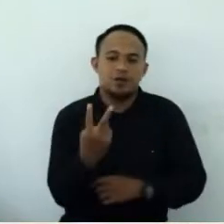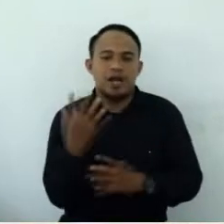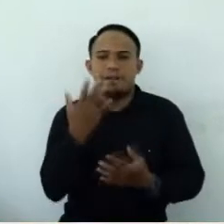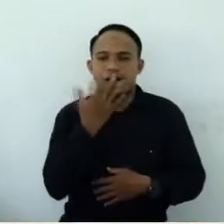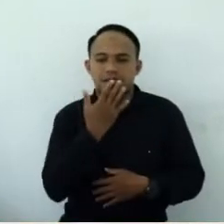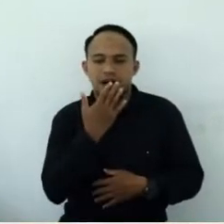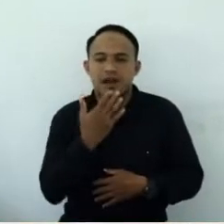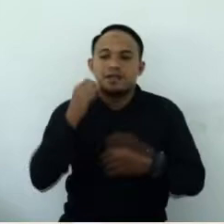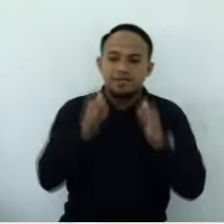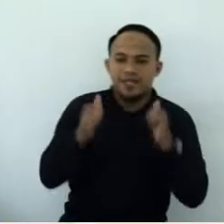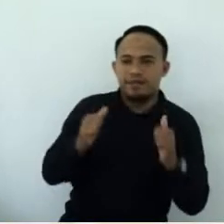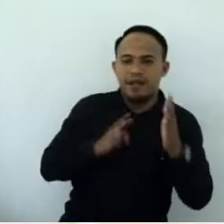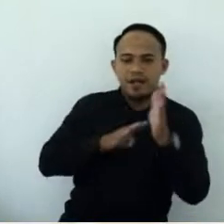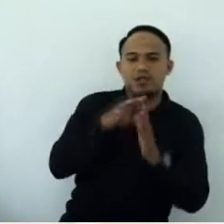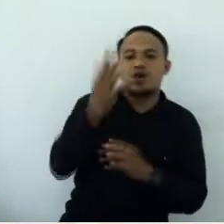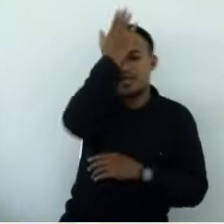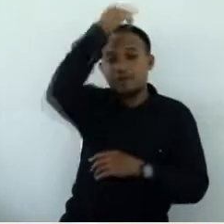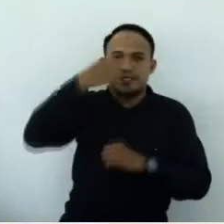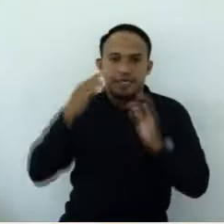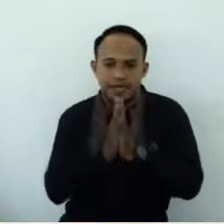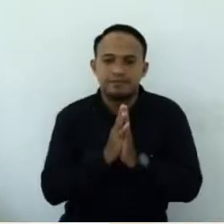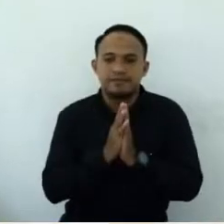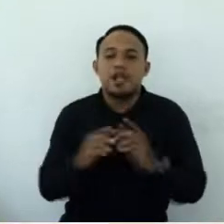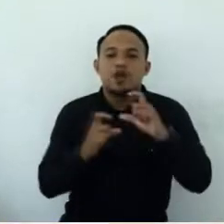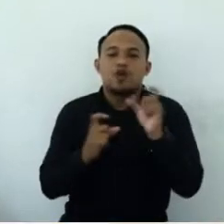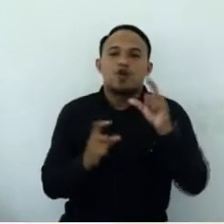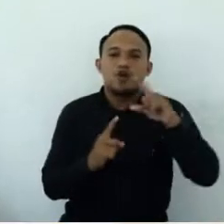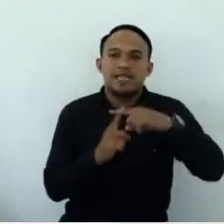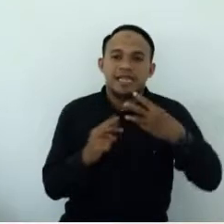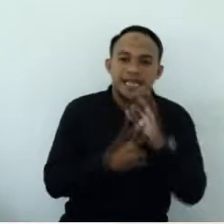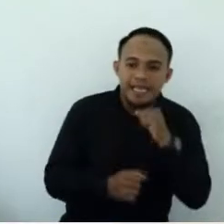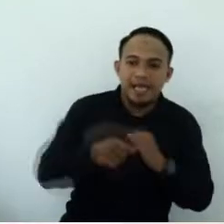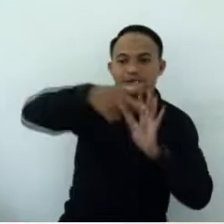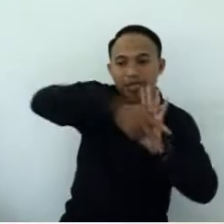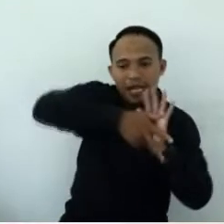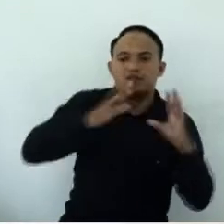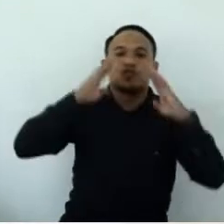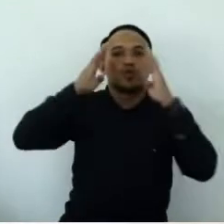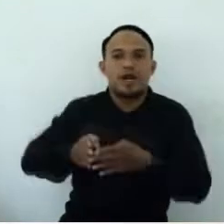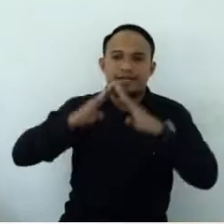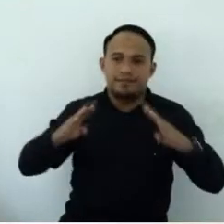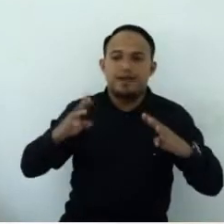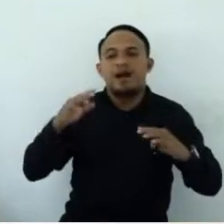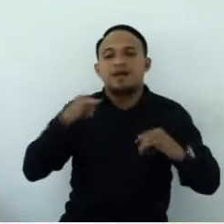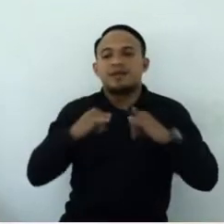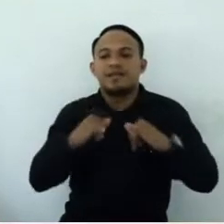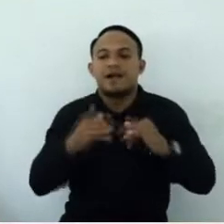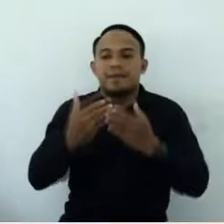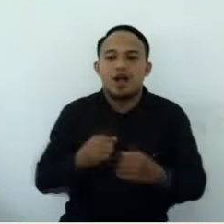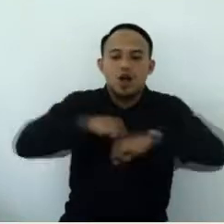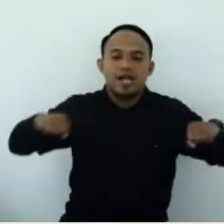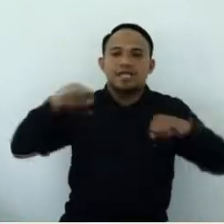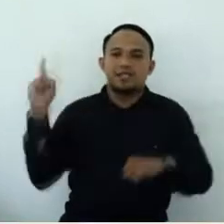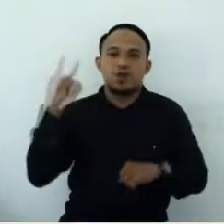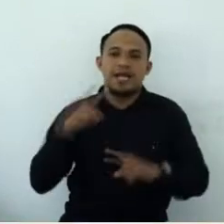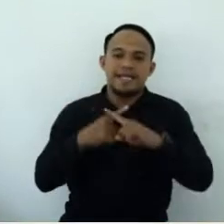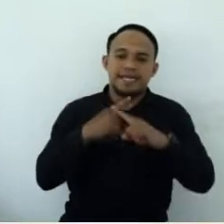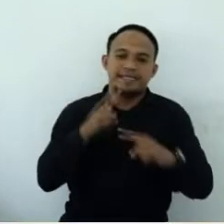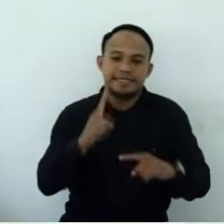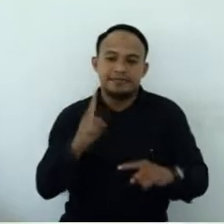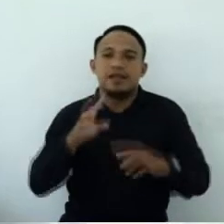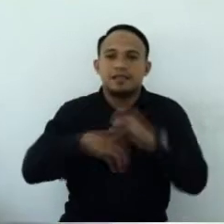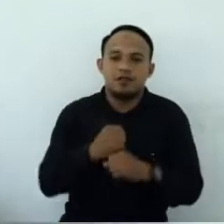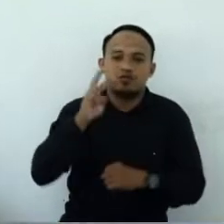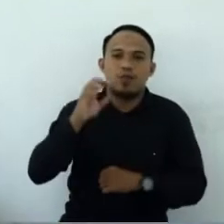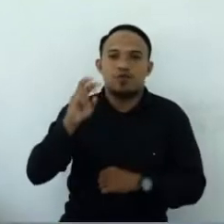membahas persiapan pengajuan Gorontalo dan Southern menjadi tuan rumah bersama pada Pekan Olahraga Nasional ke-20